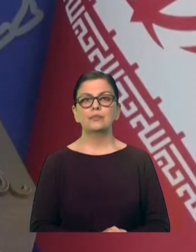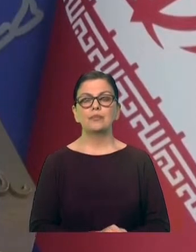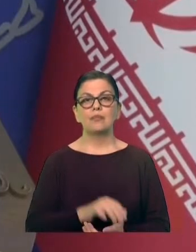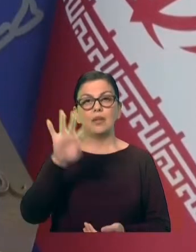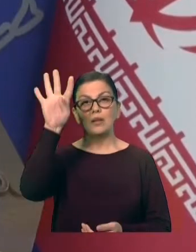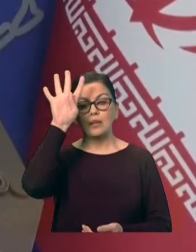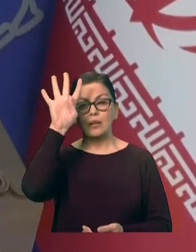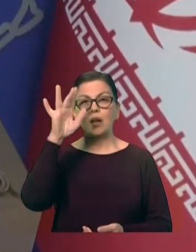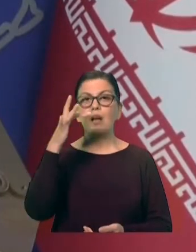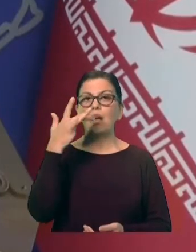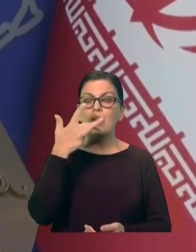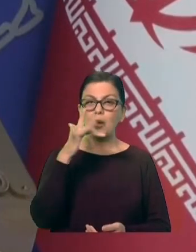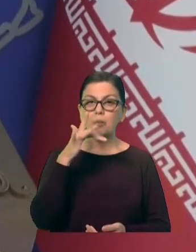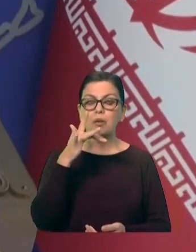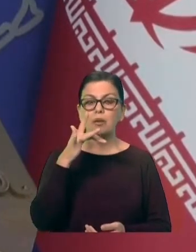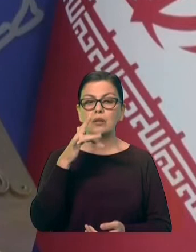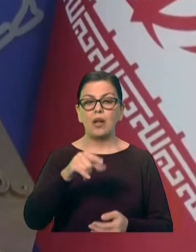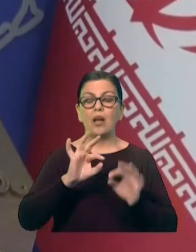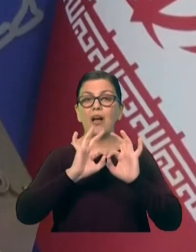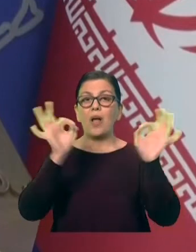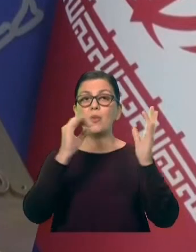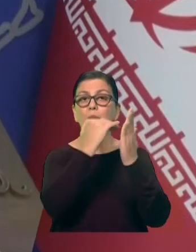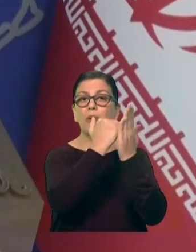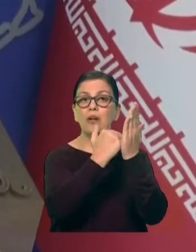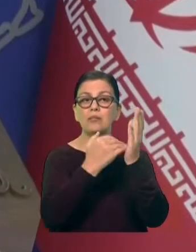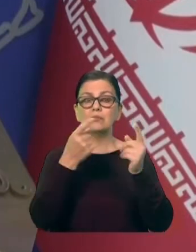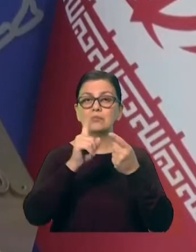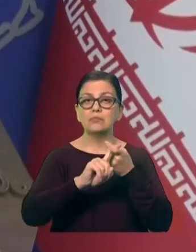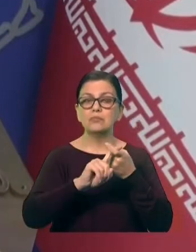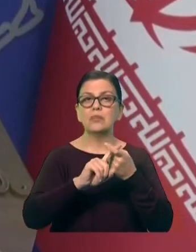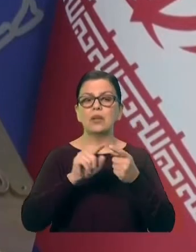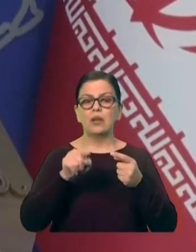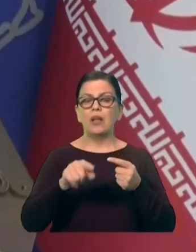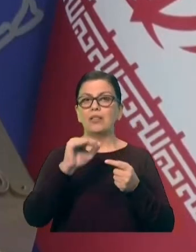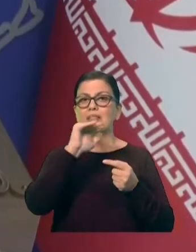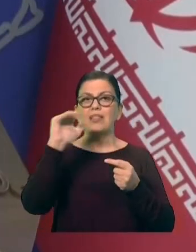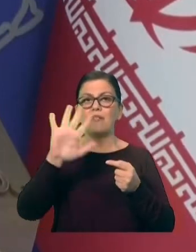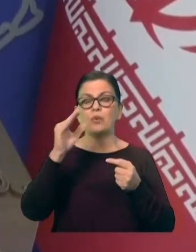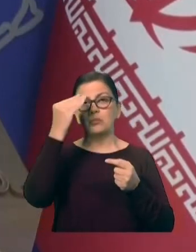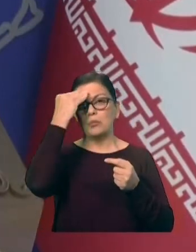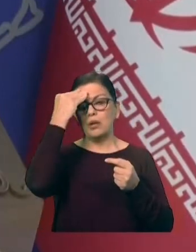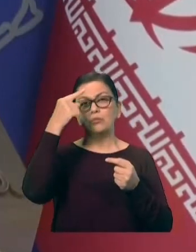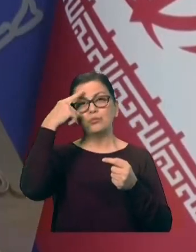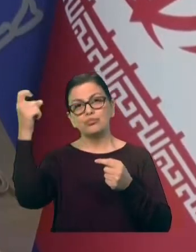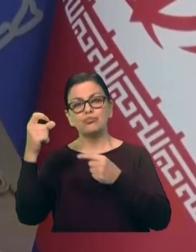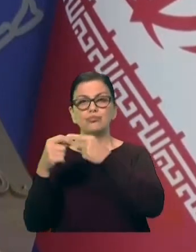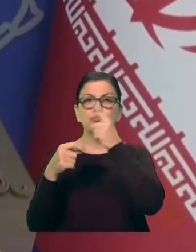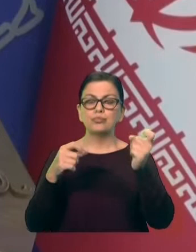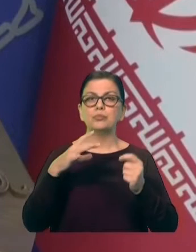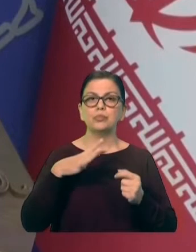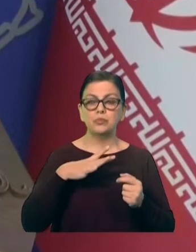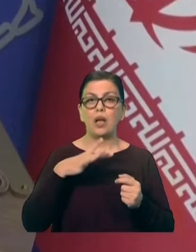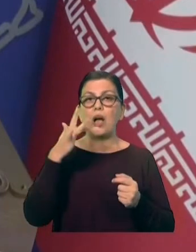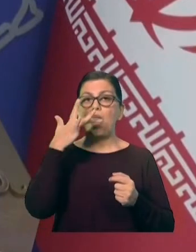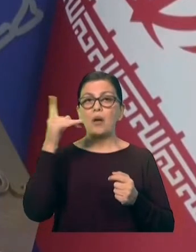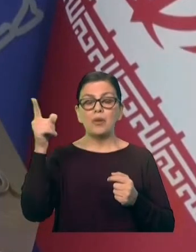İran və Birləşmiş Ştatlar nüvə proqramı ilə əlaqədar bir-birlərinə qeyri-rəsmi qaydada fikirlərini bildiriblər. Birləşmiş Ştatların İrana qarşı